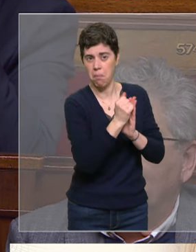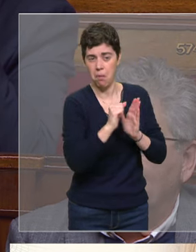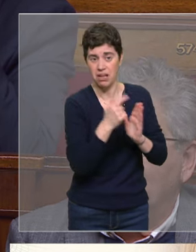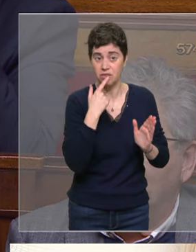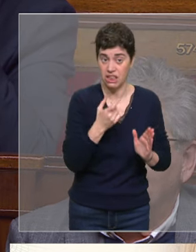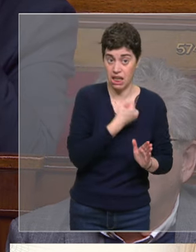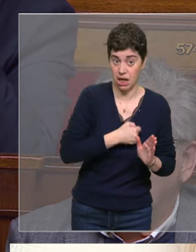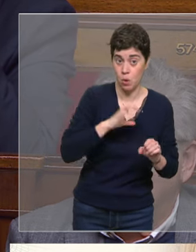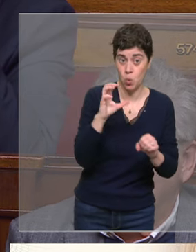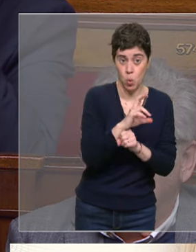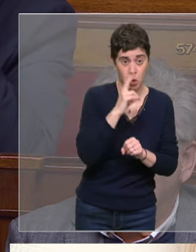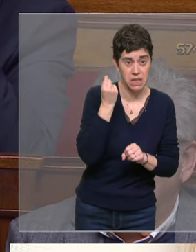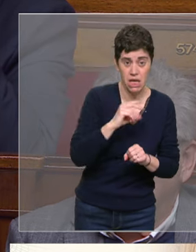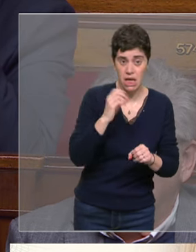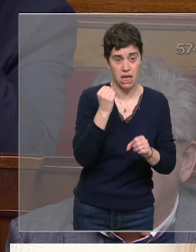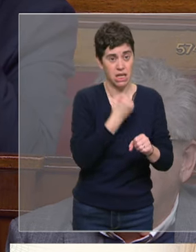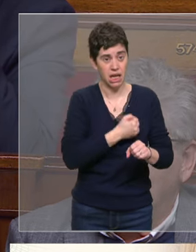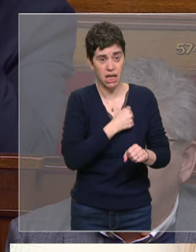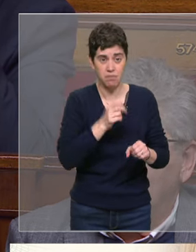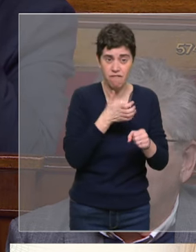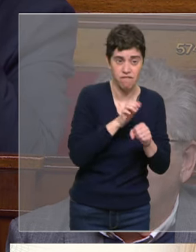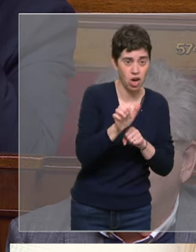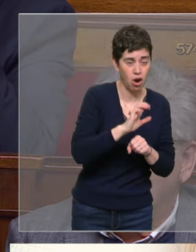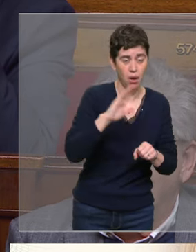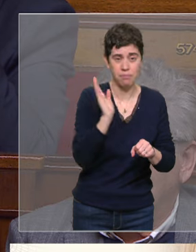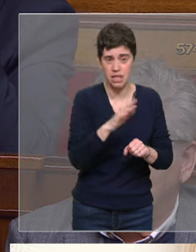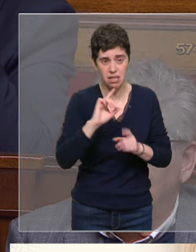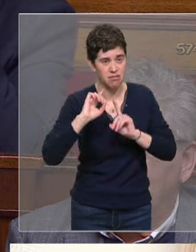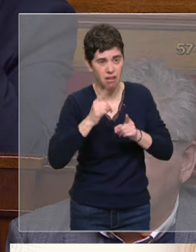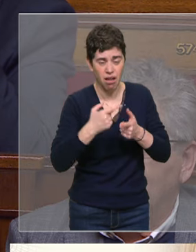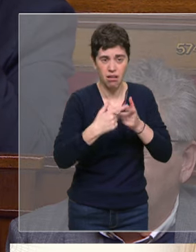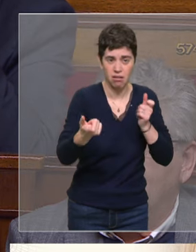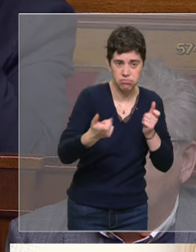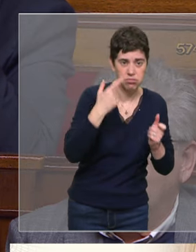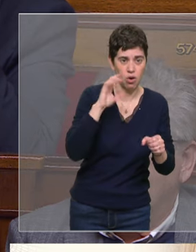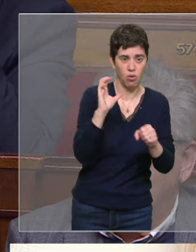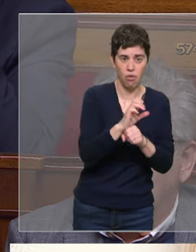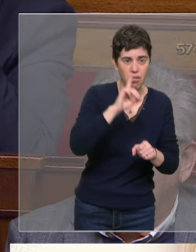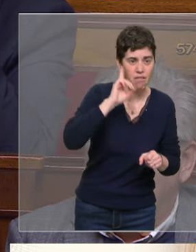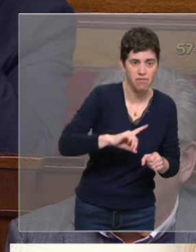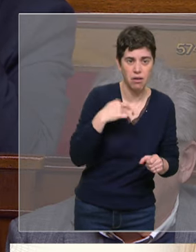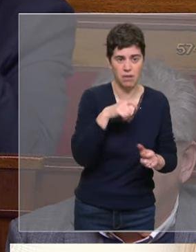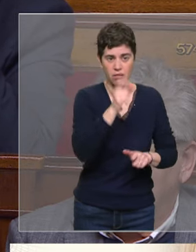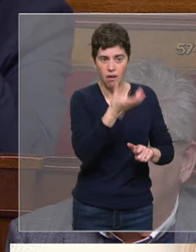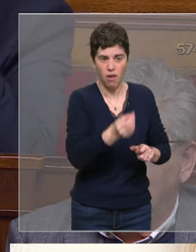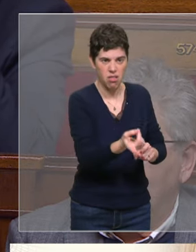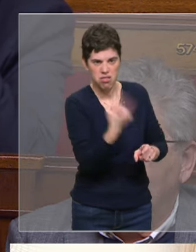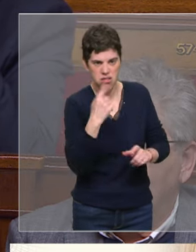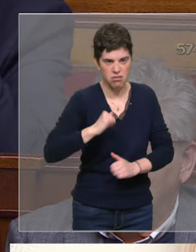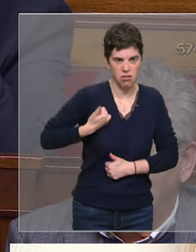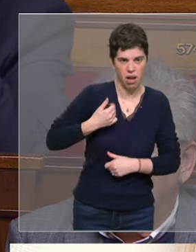l'humanité, de crimes de guerre, de viols, d'exactions contre les enfants et les femmes, d'enrôlement forcé d'enfants soldats, le sang coule au